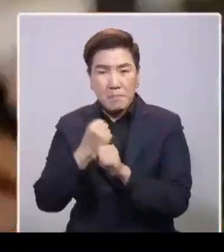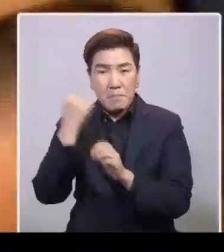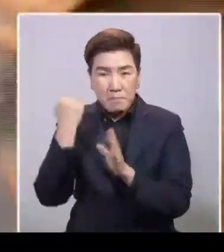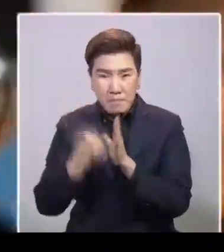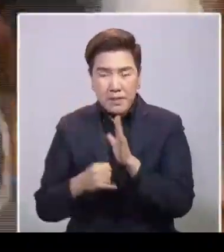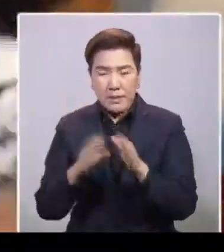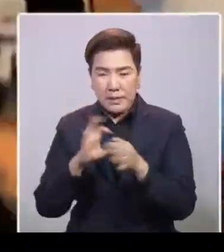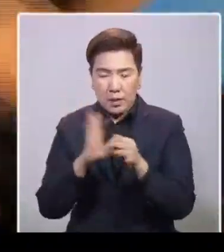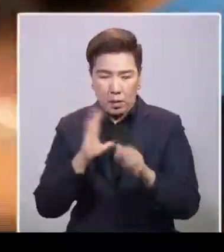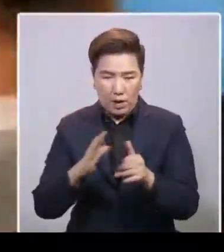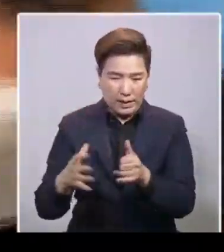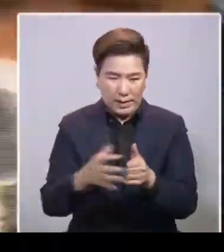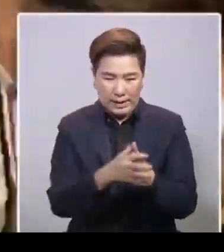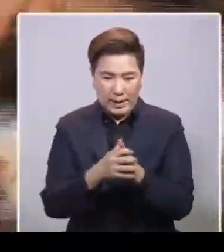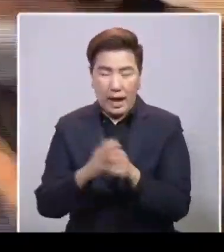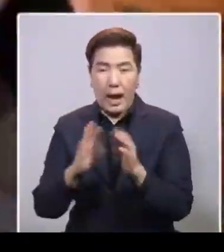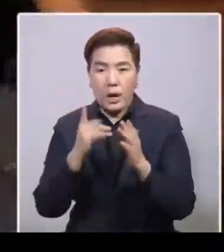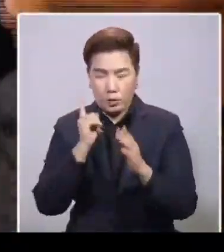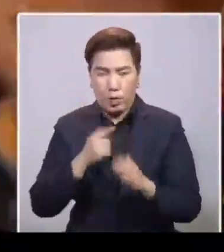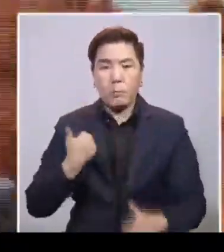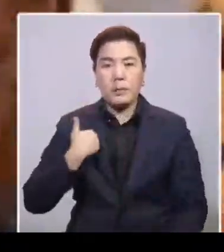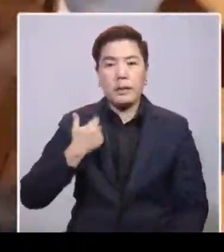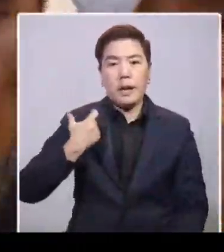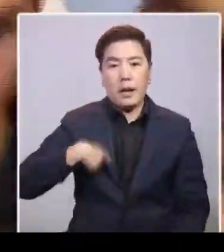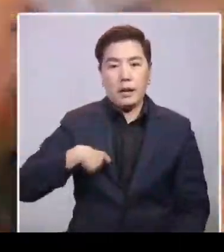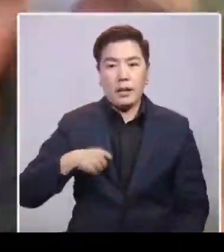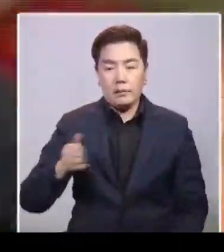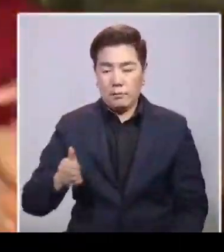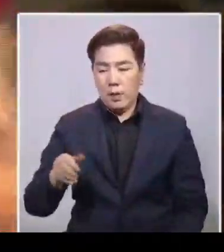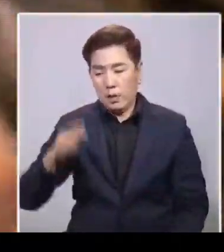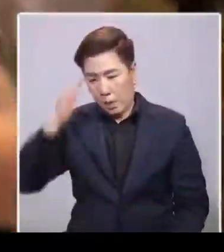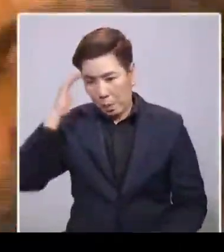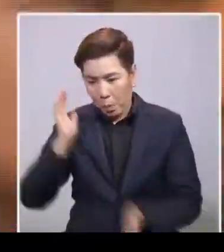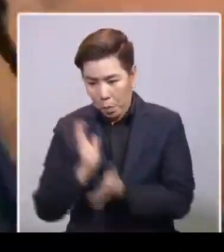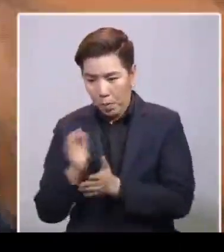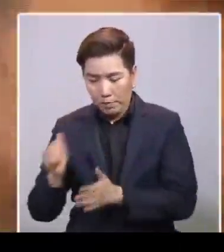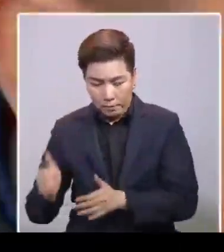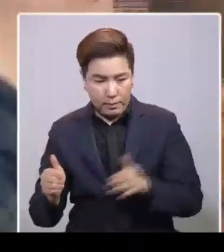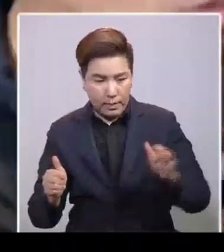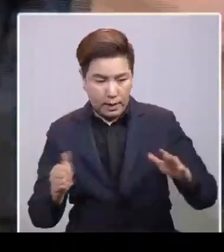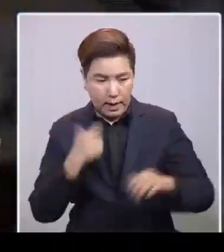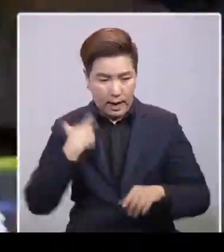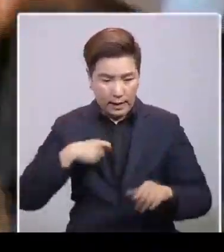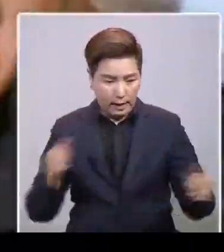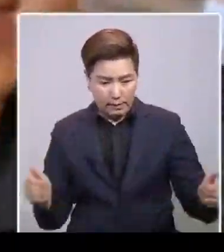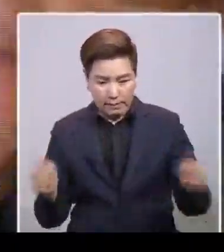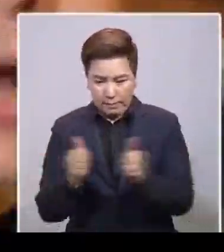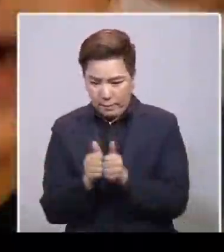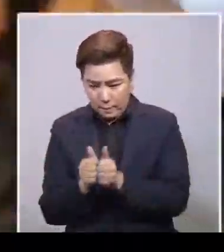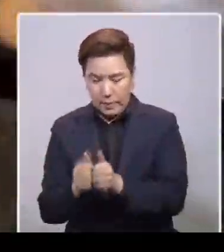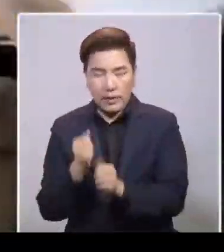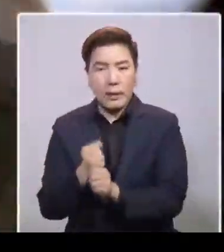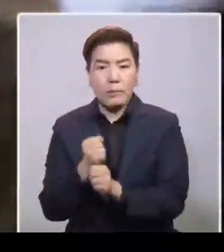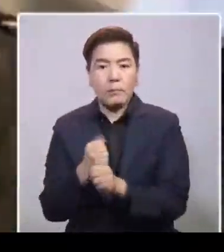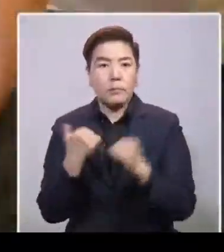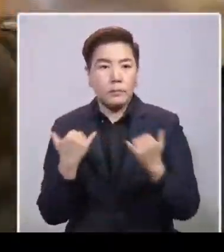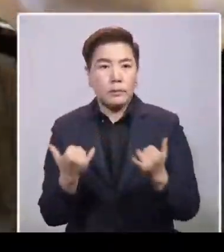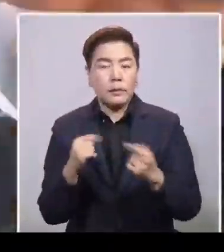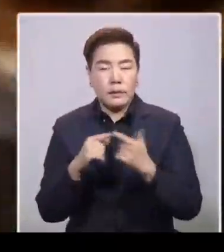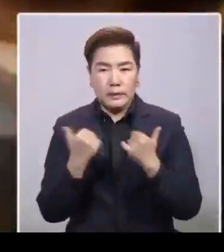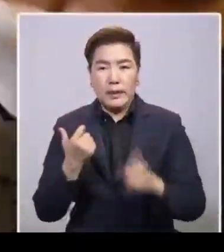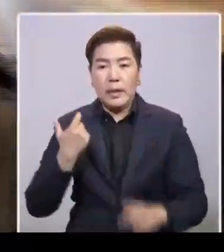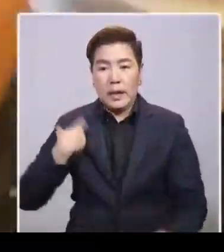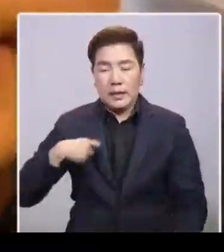ข่ายพรบอุ้มหายเนี่ยจะต้องมีพนักงานอัยการที่เข้าไปร่วมสอบสวนกับตำรวจในชั้นสอบสวนด้วยซึ่งล่าสุดนะครับ